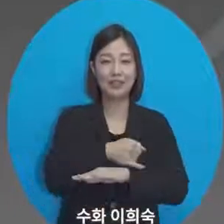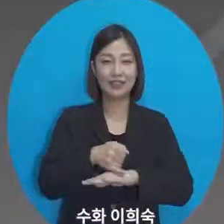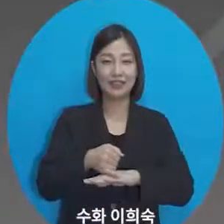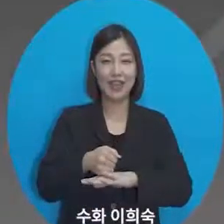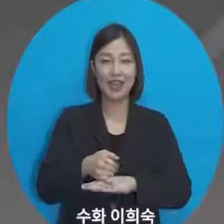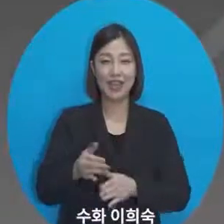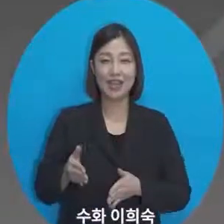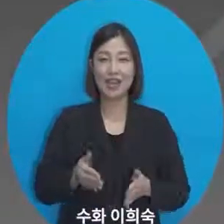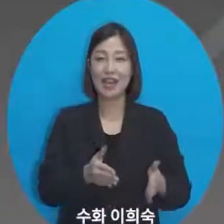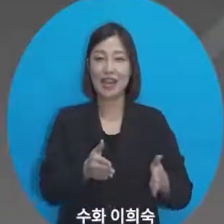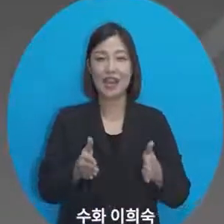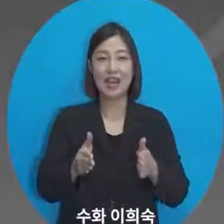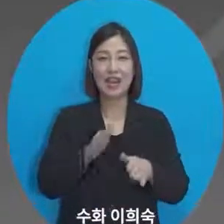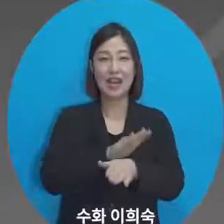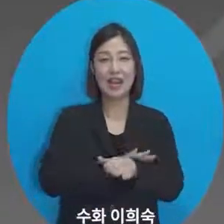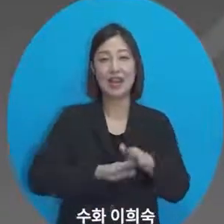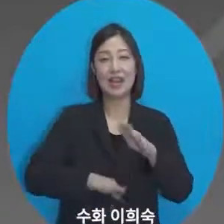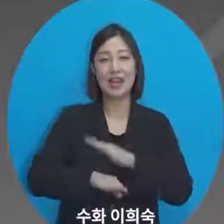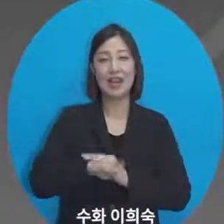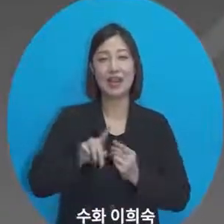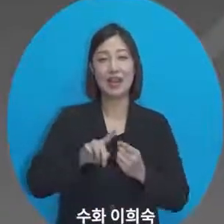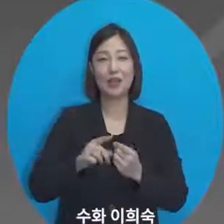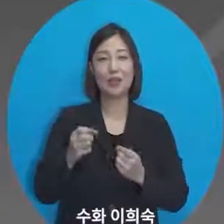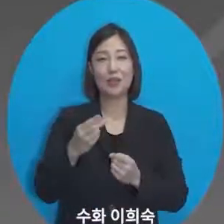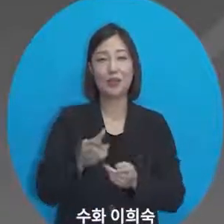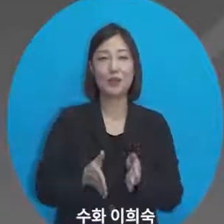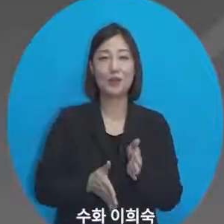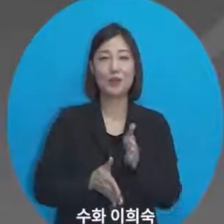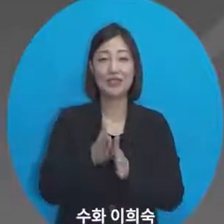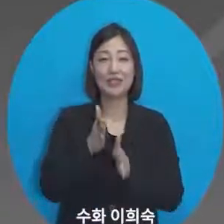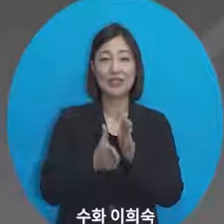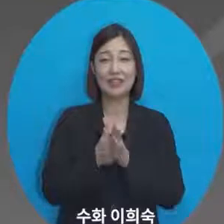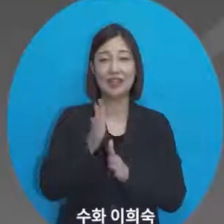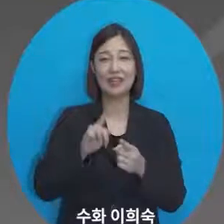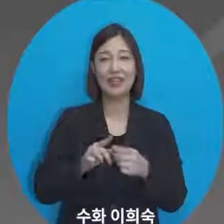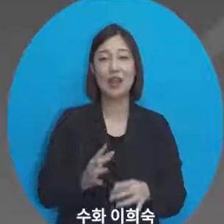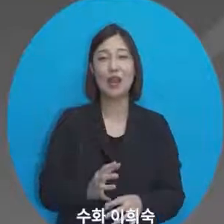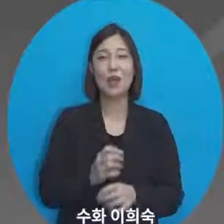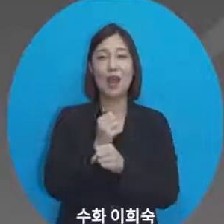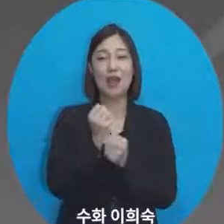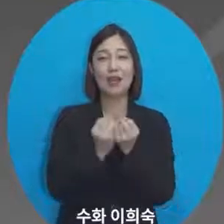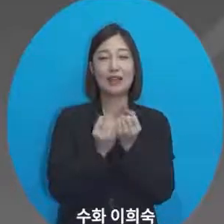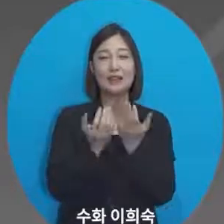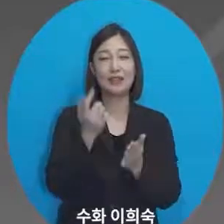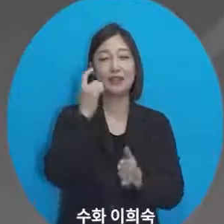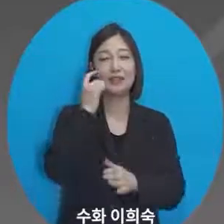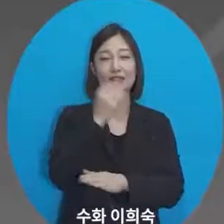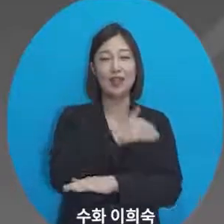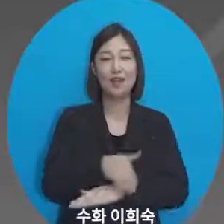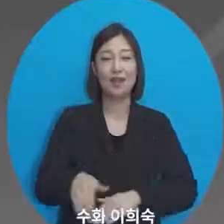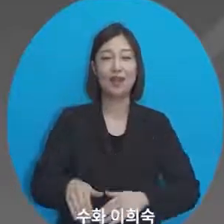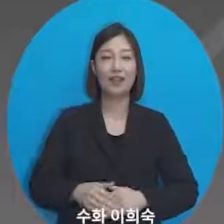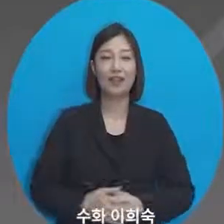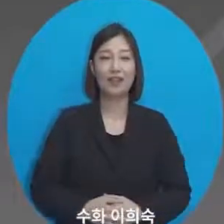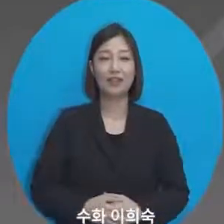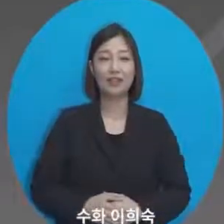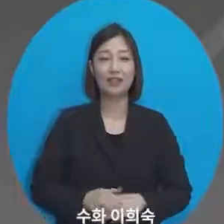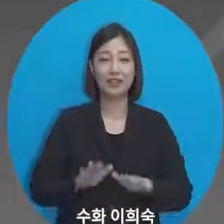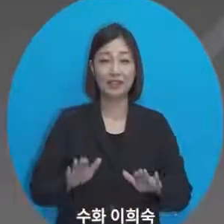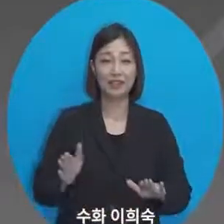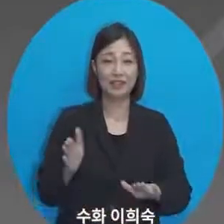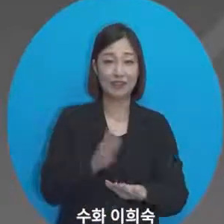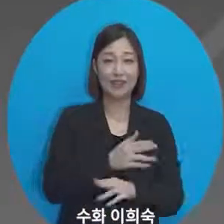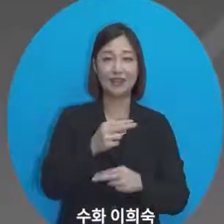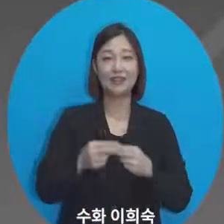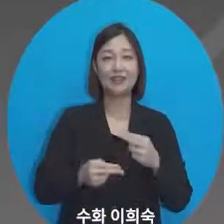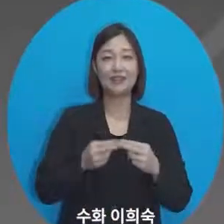동선 체계, 그리고 각종 시설, 그리고 마지막으로 종합하는 내용으로 말씀을 드리겠습니다. 지금부터